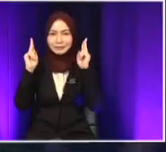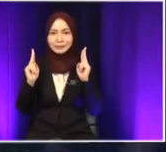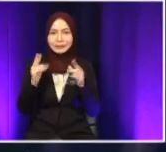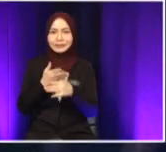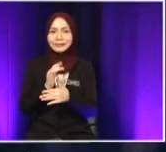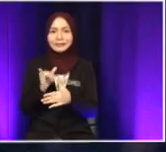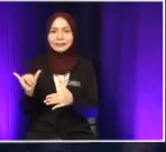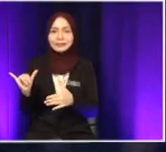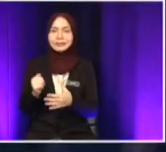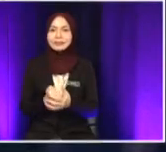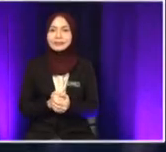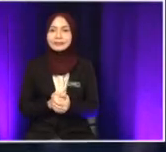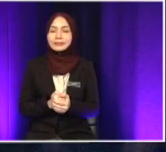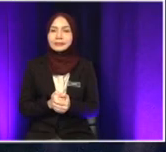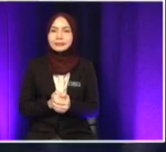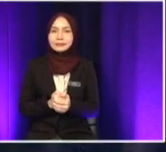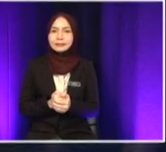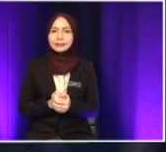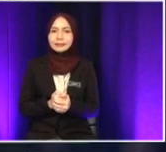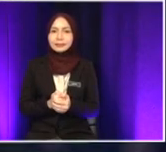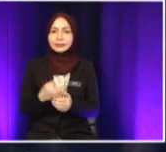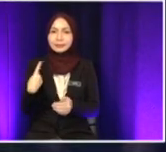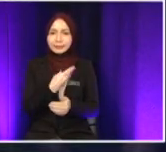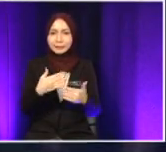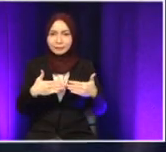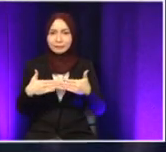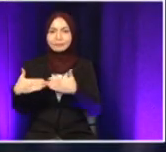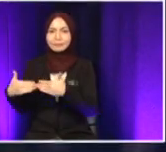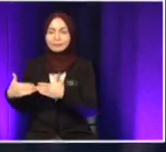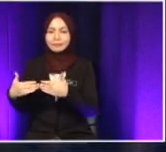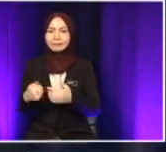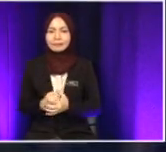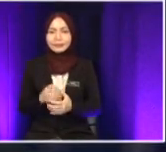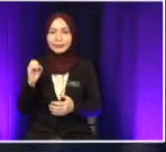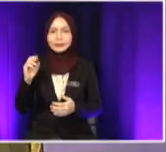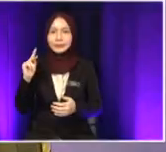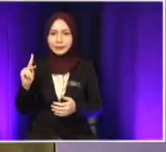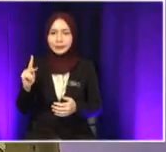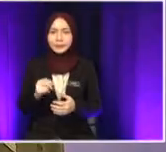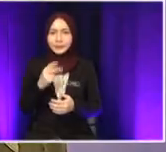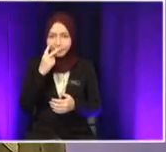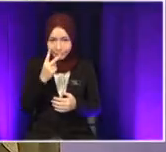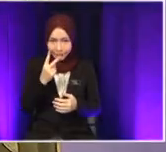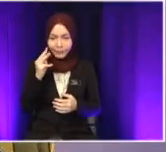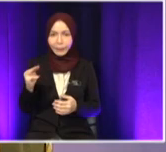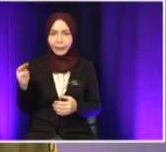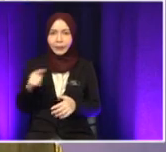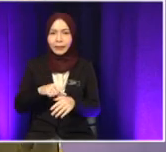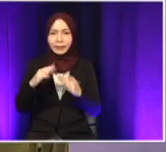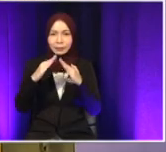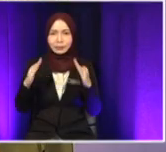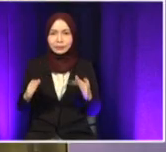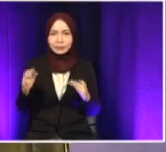Oke seterusnya kita sambung Oke Nampak tak murid di rumah Iman